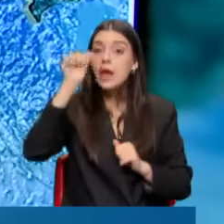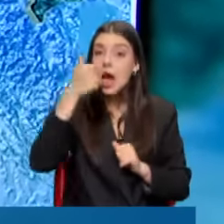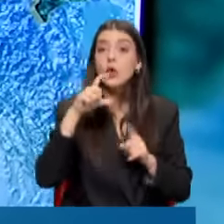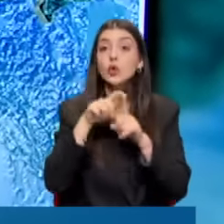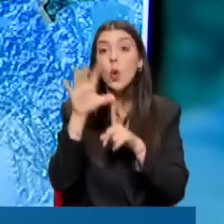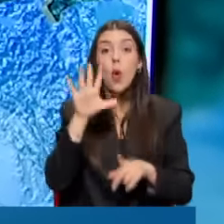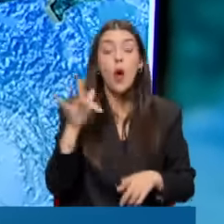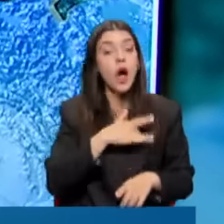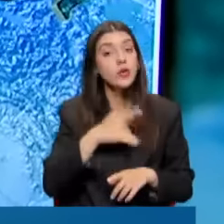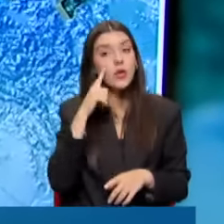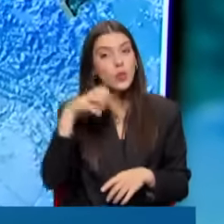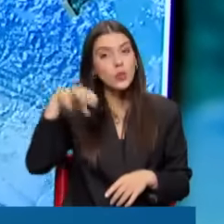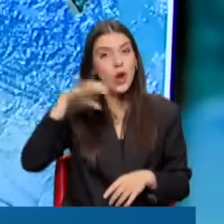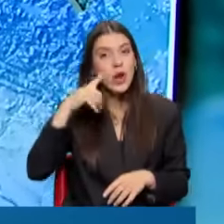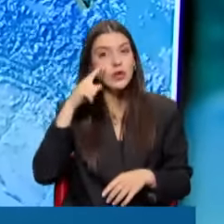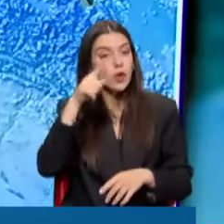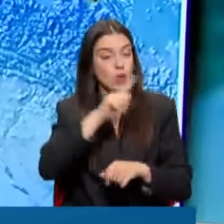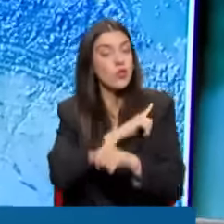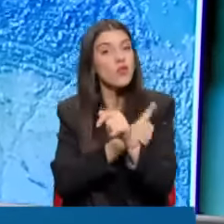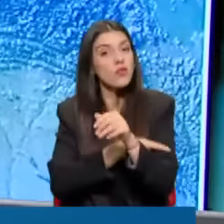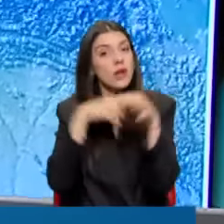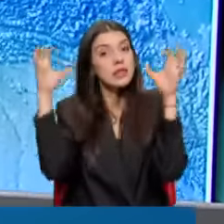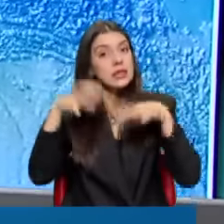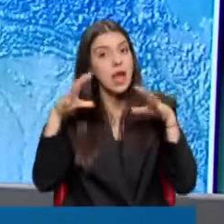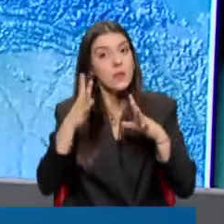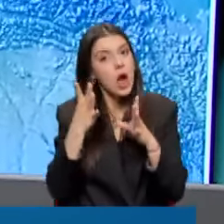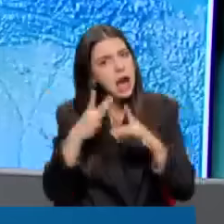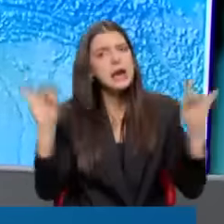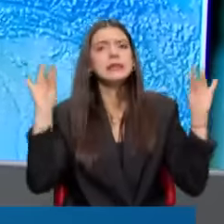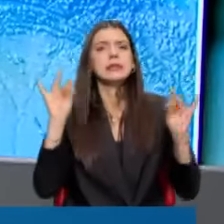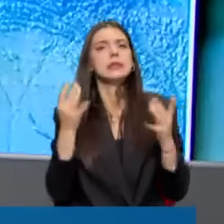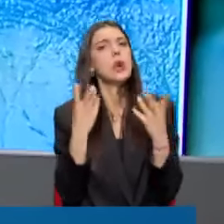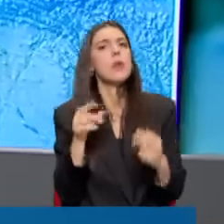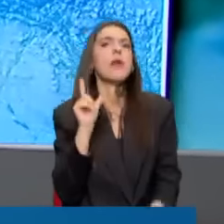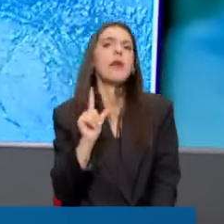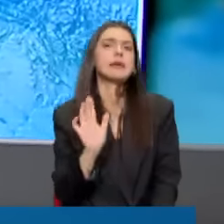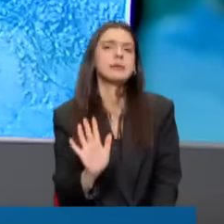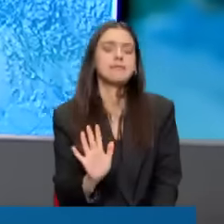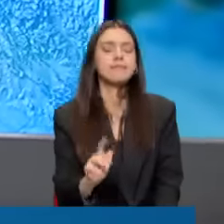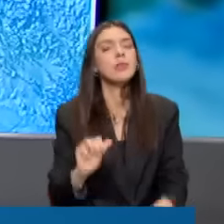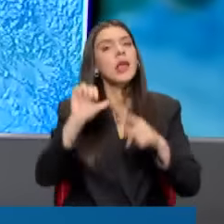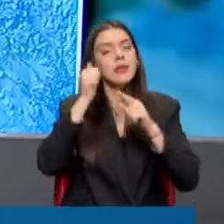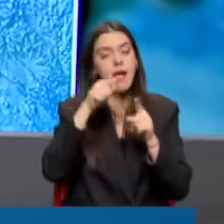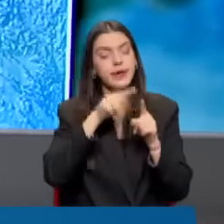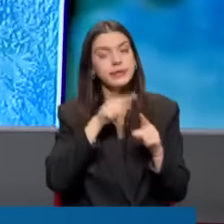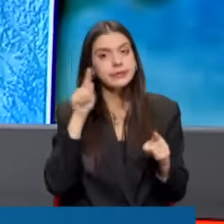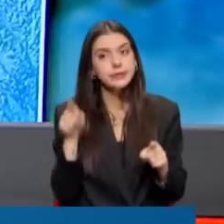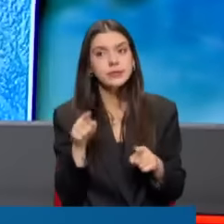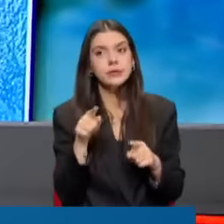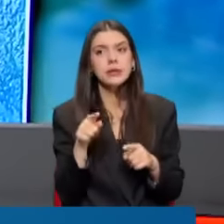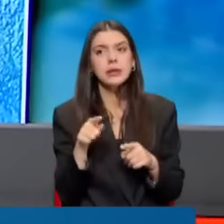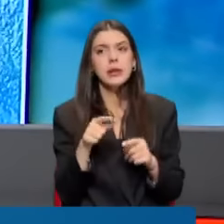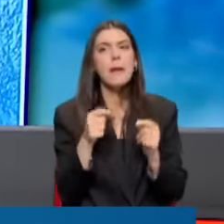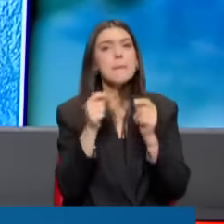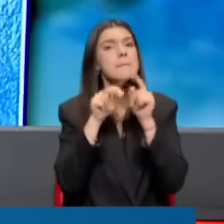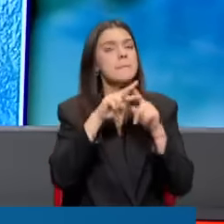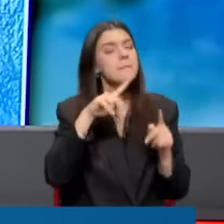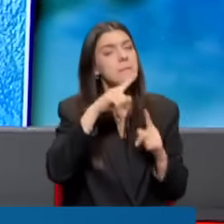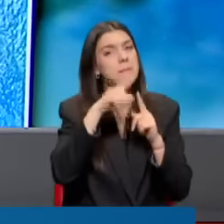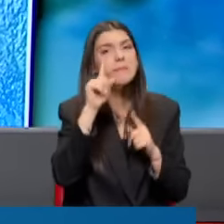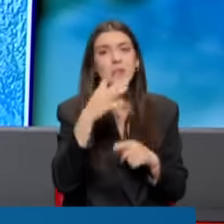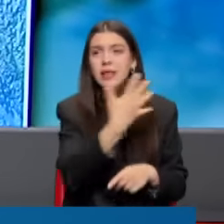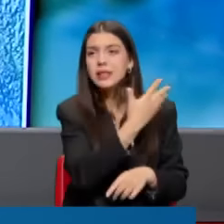Eee kuvvetli sağanak yağışa karşı hazırlıklı olmalı Yarın aynı zamanda batıda kuzeyden böyle soğuk soğuk